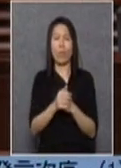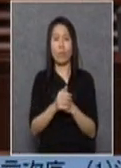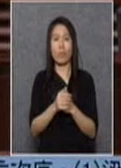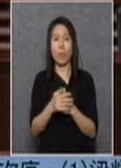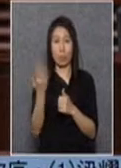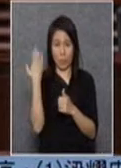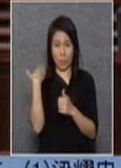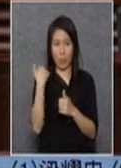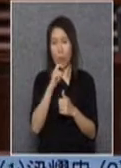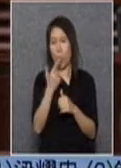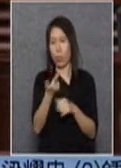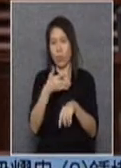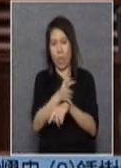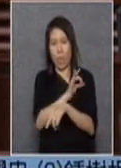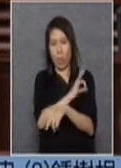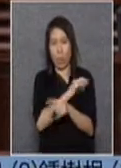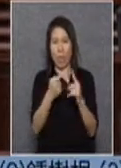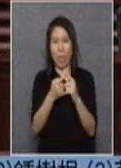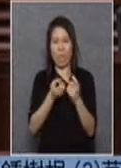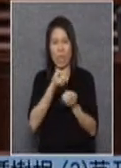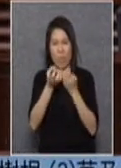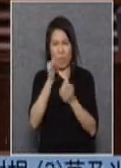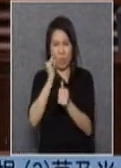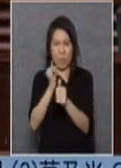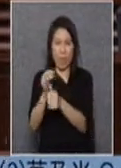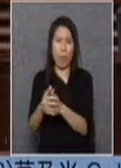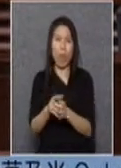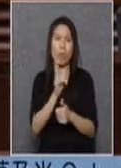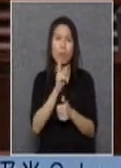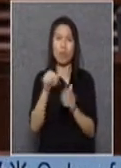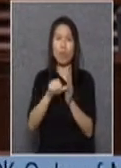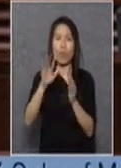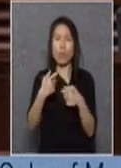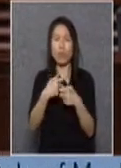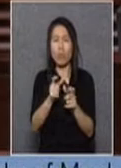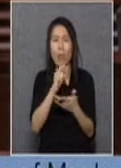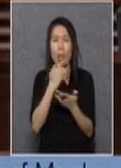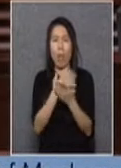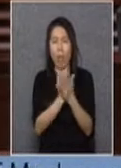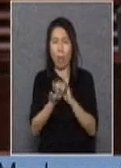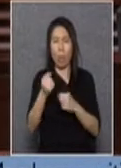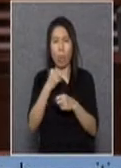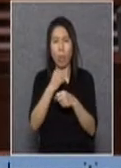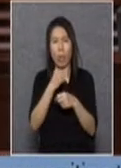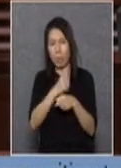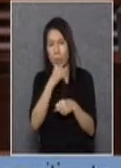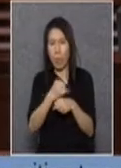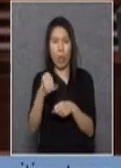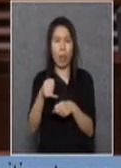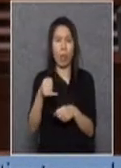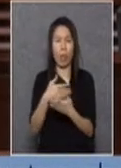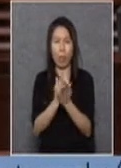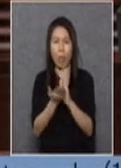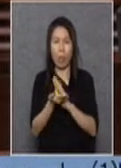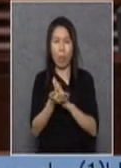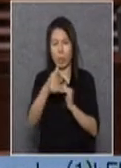當然是引起社會很大的迴響，在沒有最低工資、工業大部分北移、